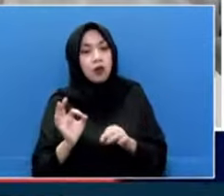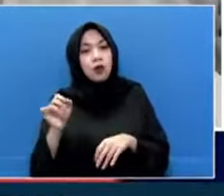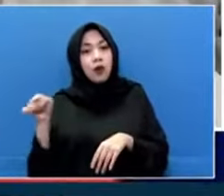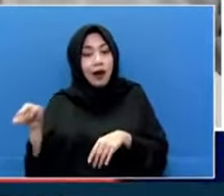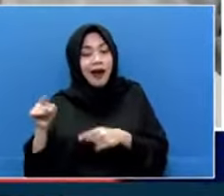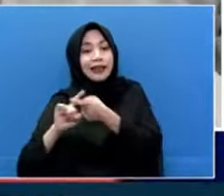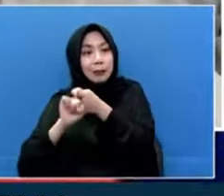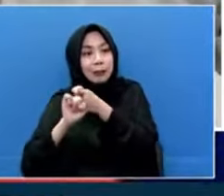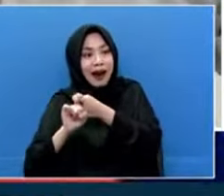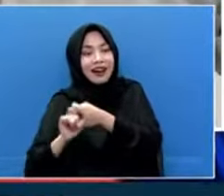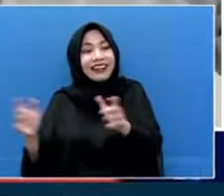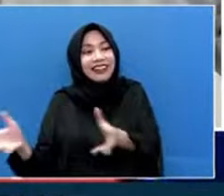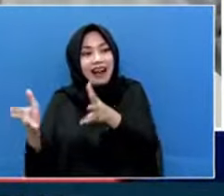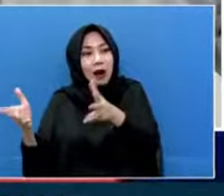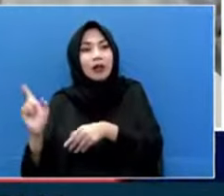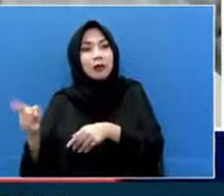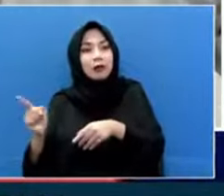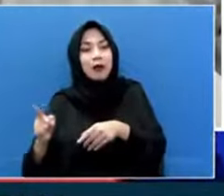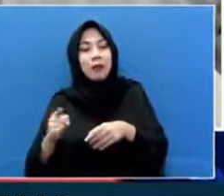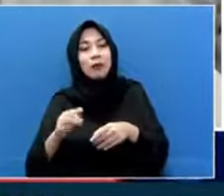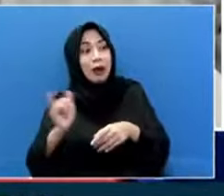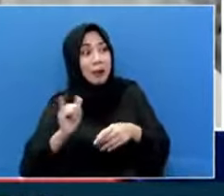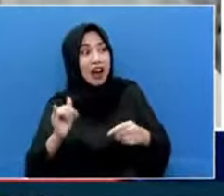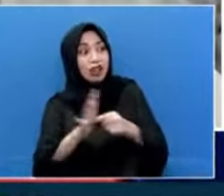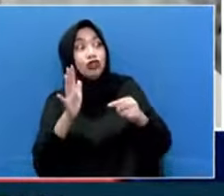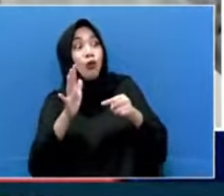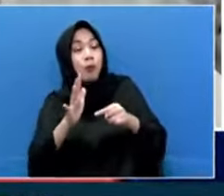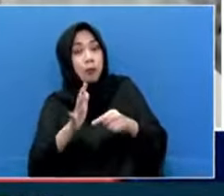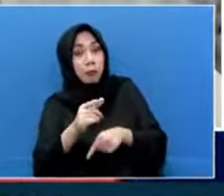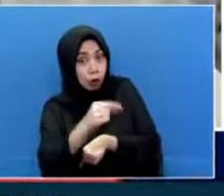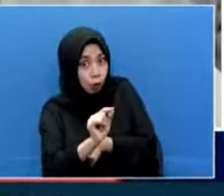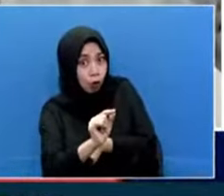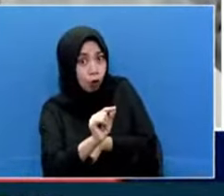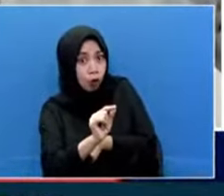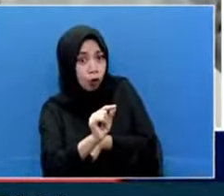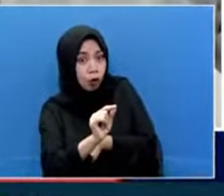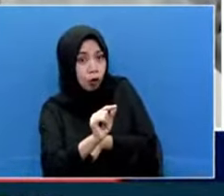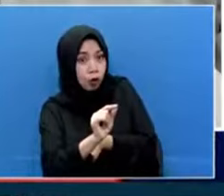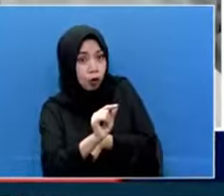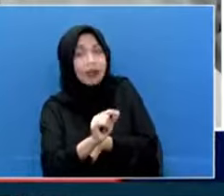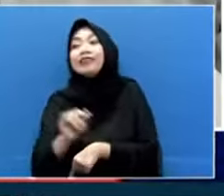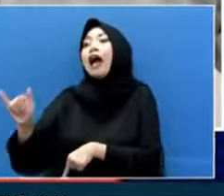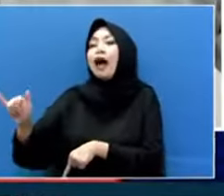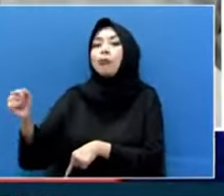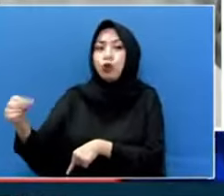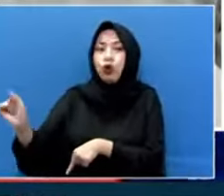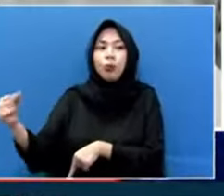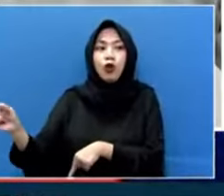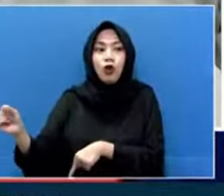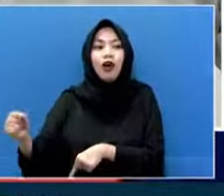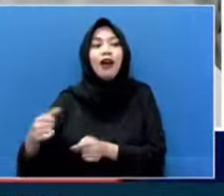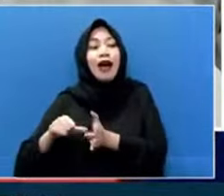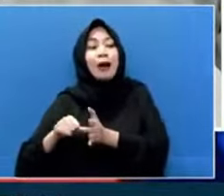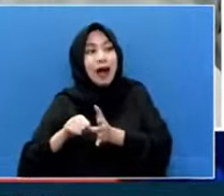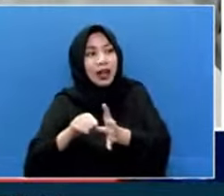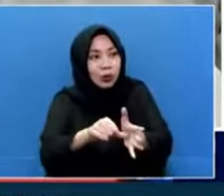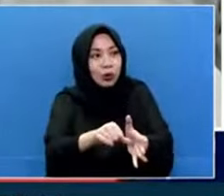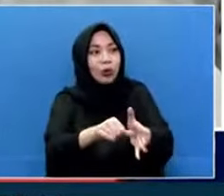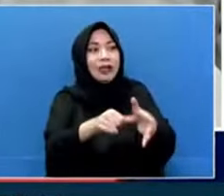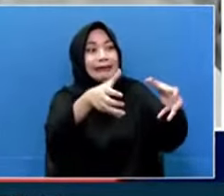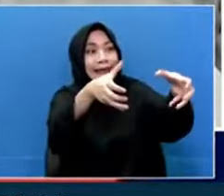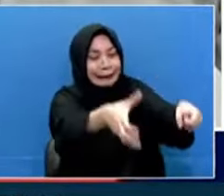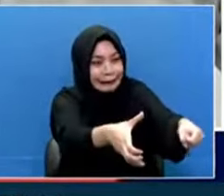juga diduga teraliri listrik juga ya Pak ya satu orang temannya ini ya Iya benar karena memang mau rencana